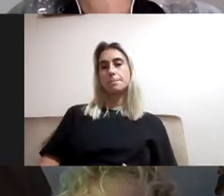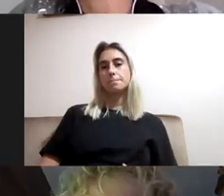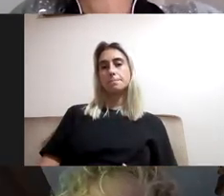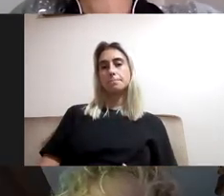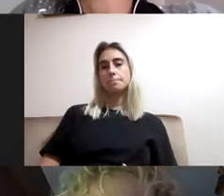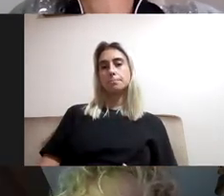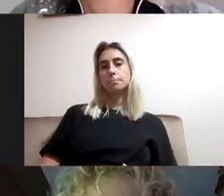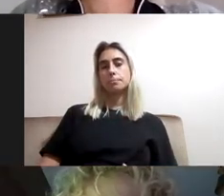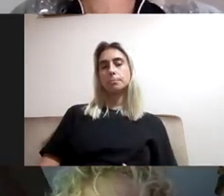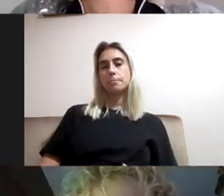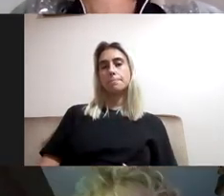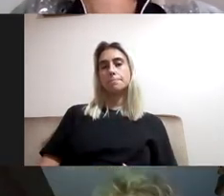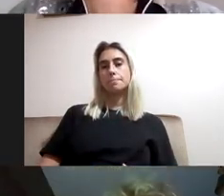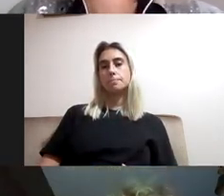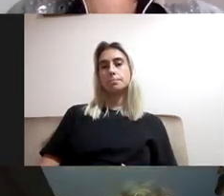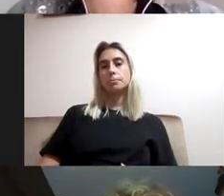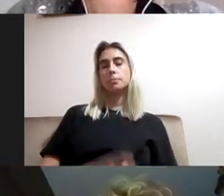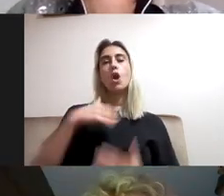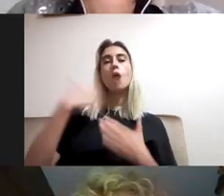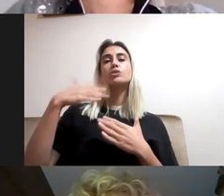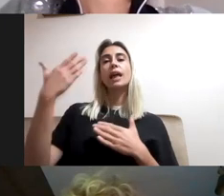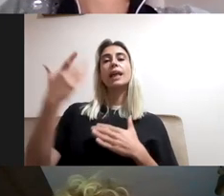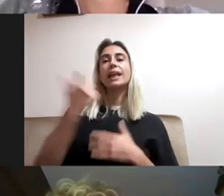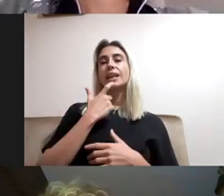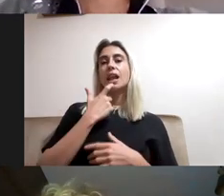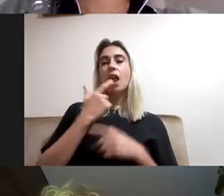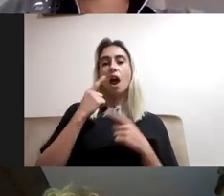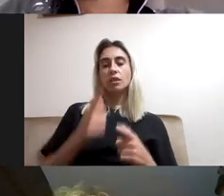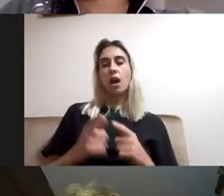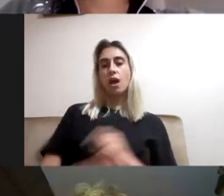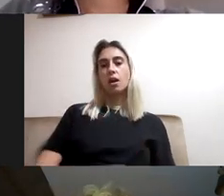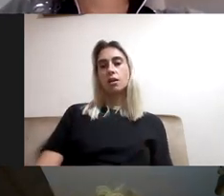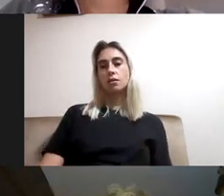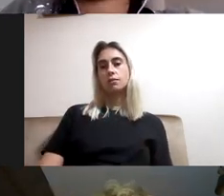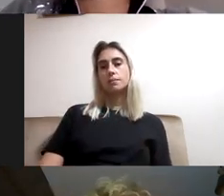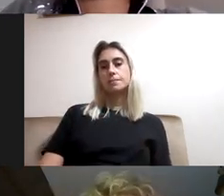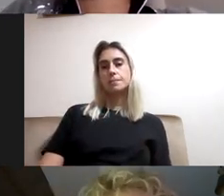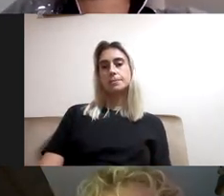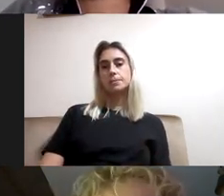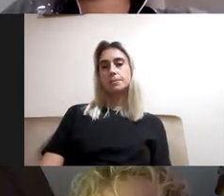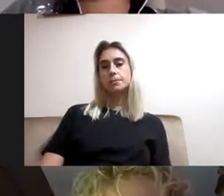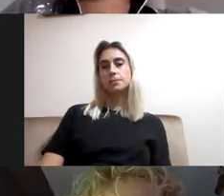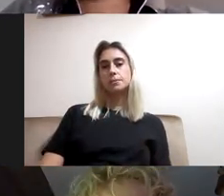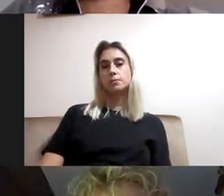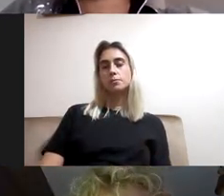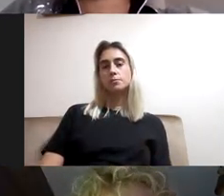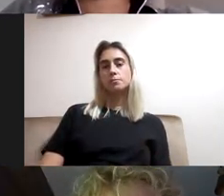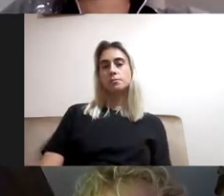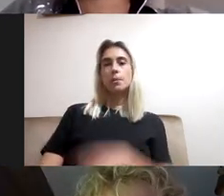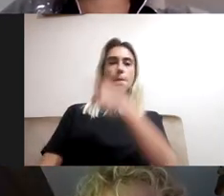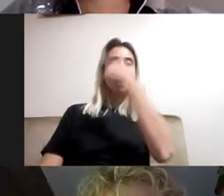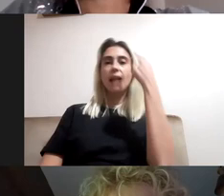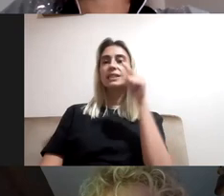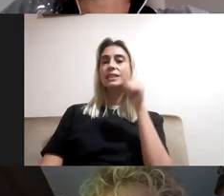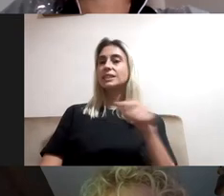Belki öyle bir şey de önümüzdeki yıllarda, yani bizim belki sizlerin, işte